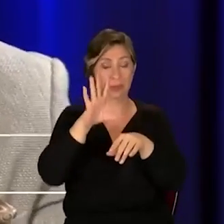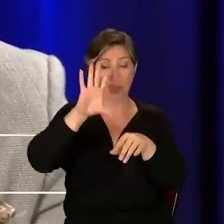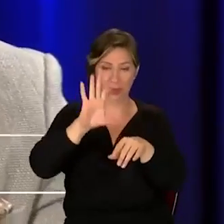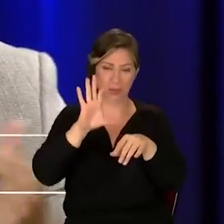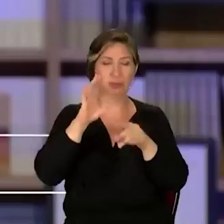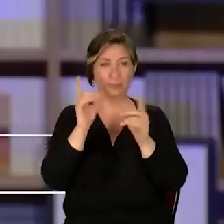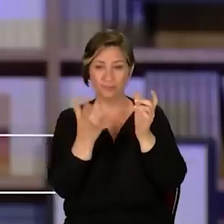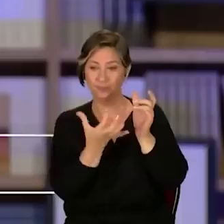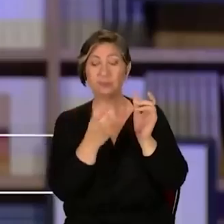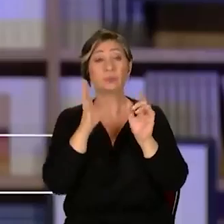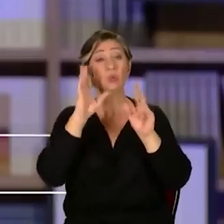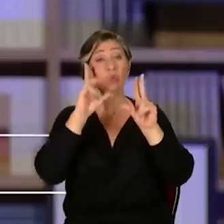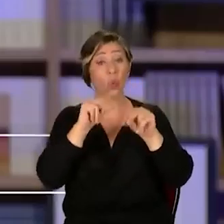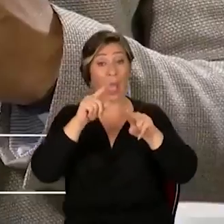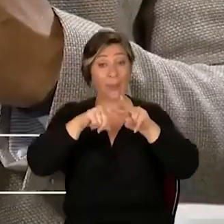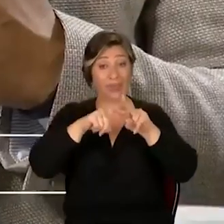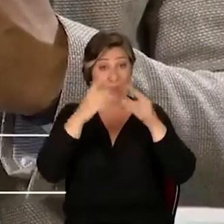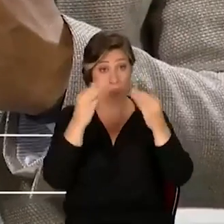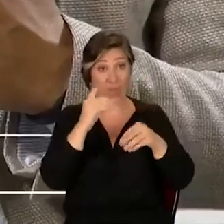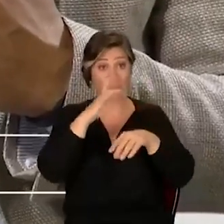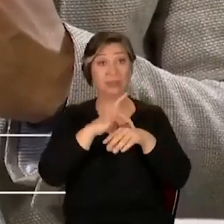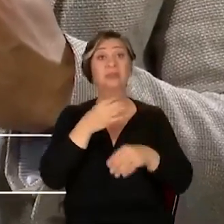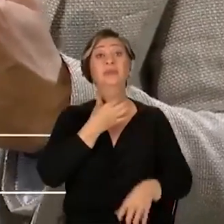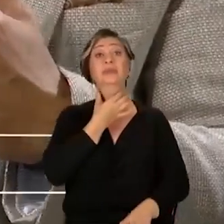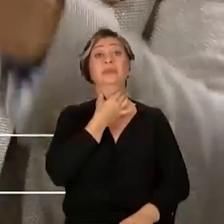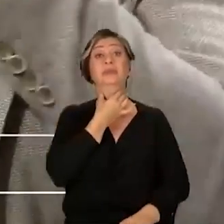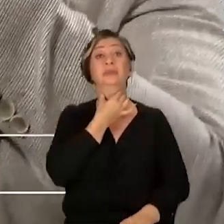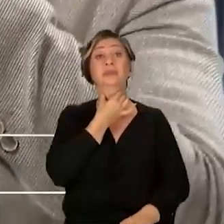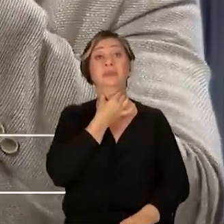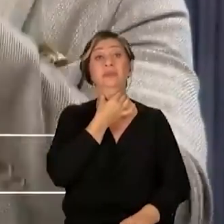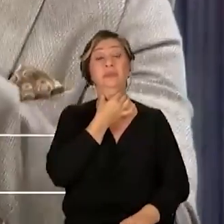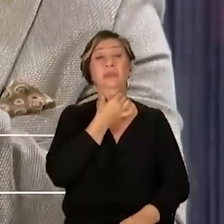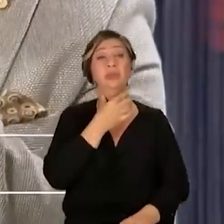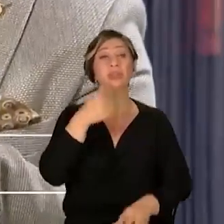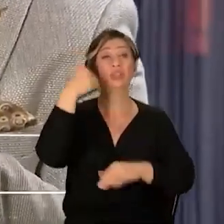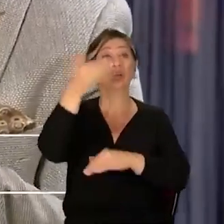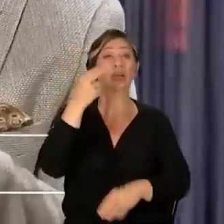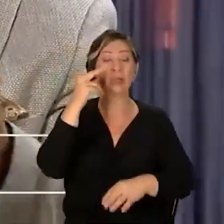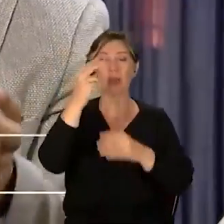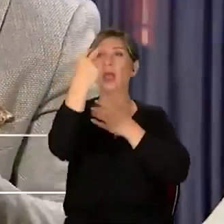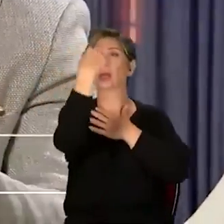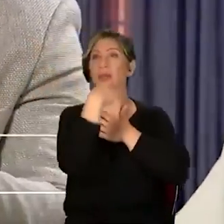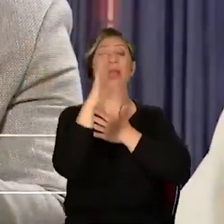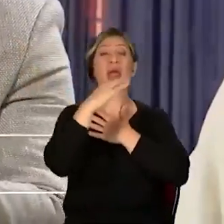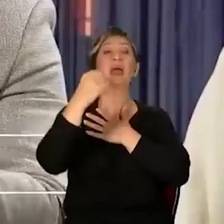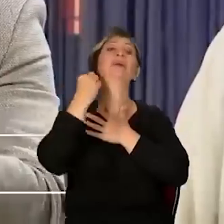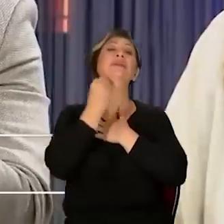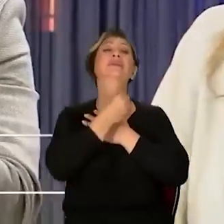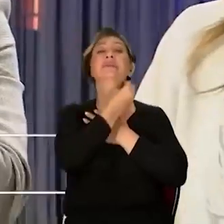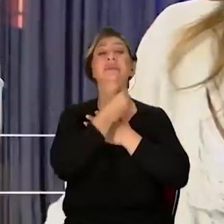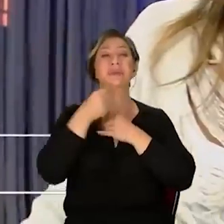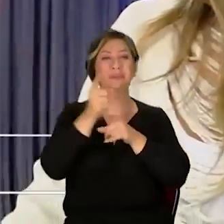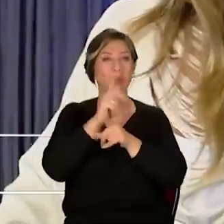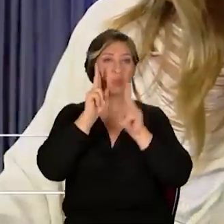Oysa ki uyku apneli hastalarda özellikle şu bölge, yani tabii bunu dışarıdan göremiyorsunuz, çekilen MR'larda görüyorsunuz. Bu